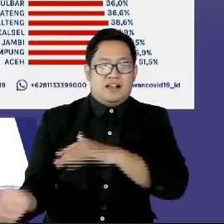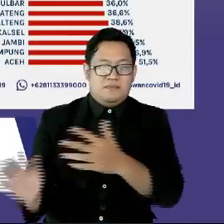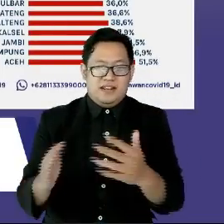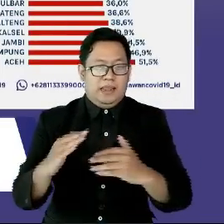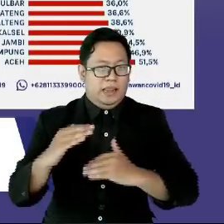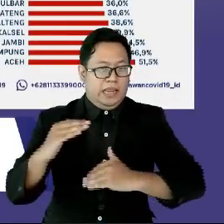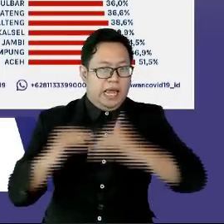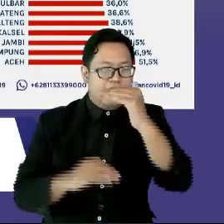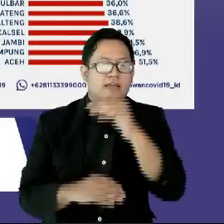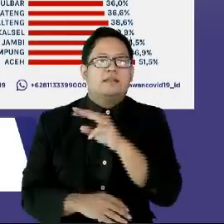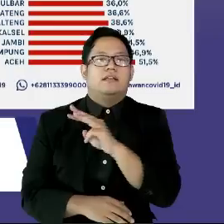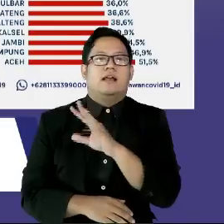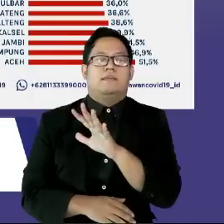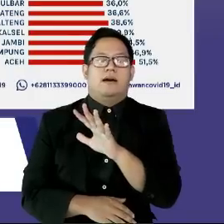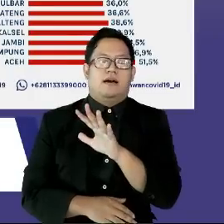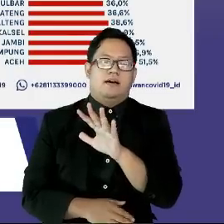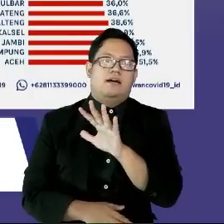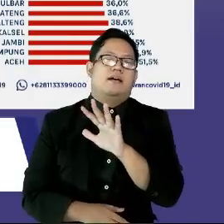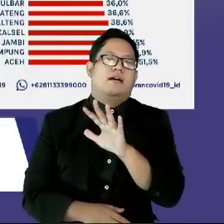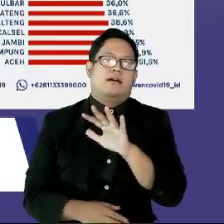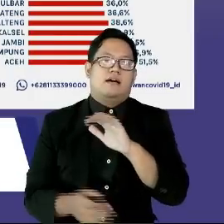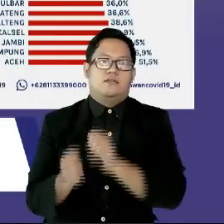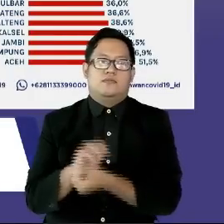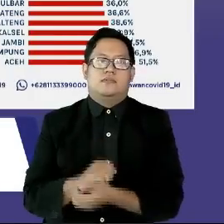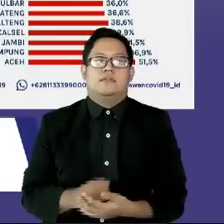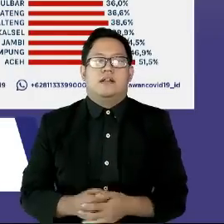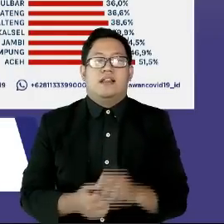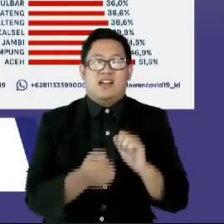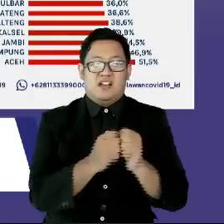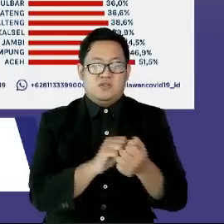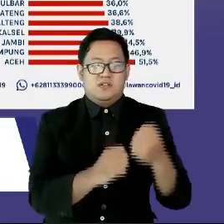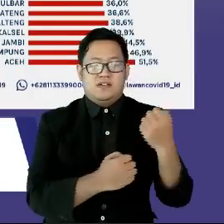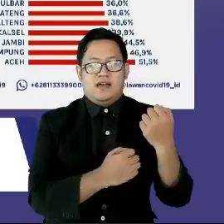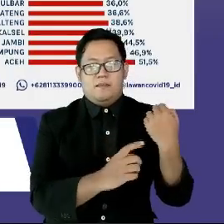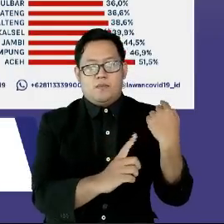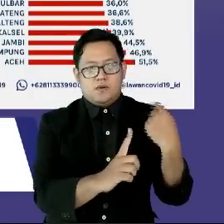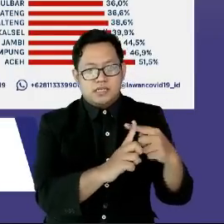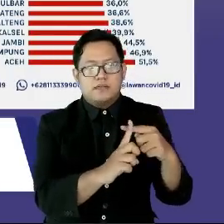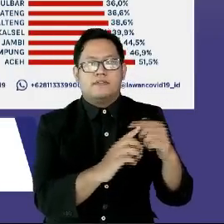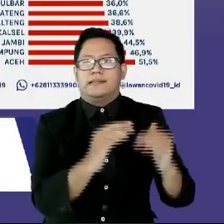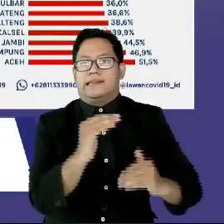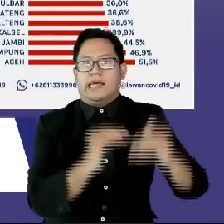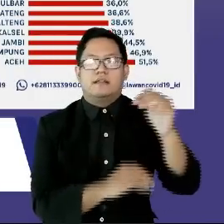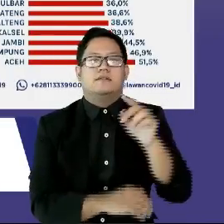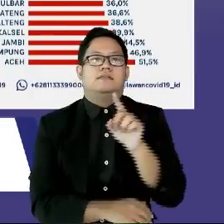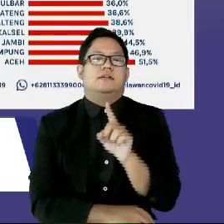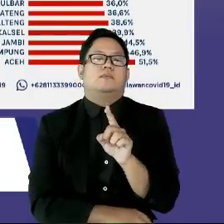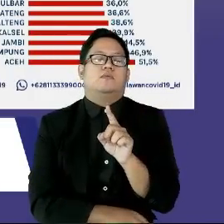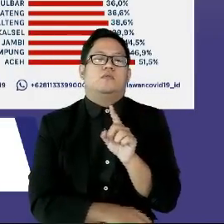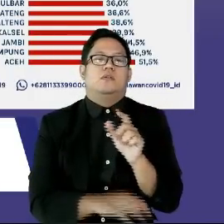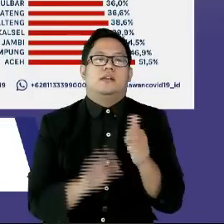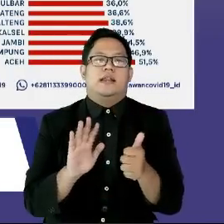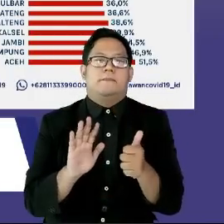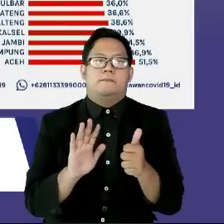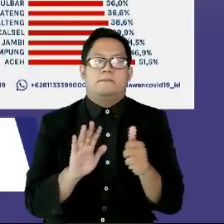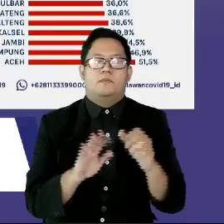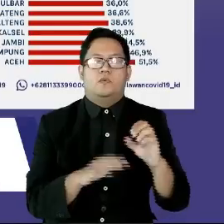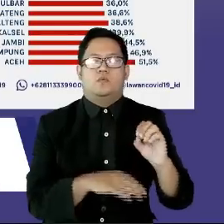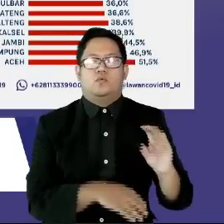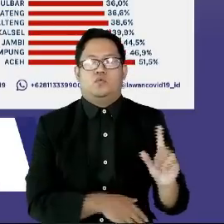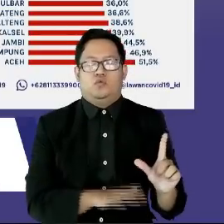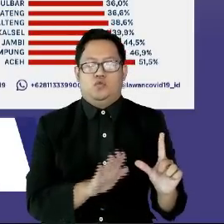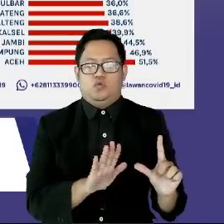sebesar 35 kasus, dan kasus aktifnya juga masih mengalami kenaikan 1.067